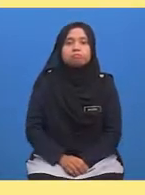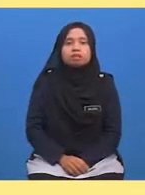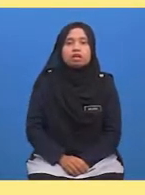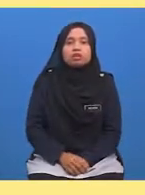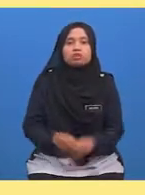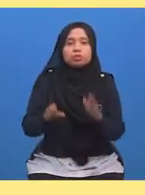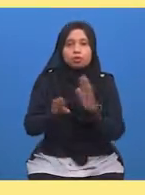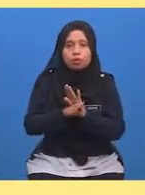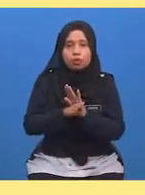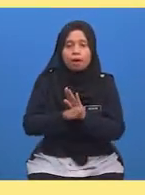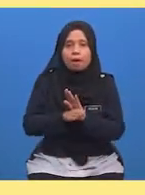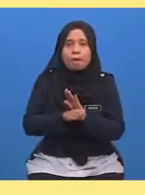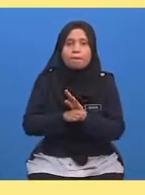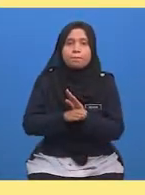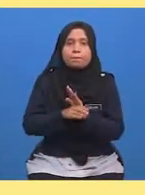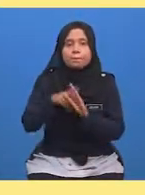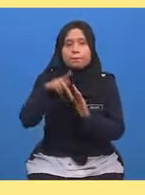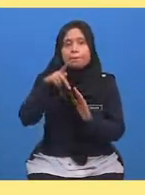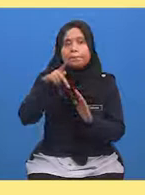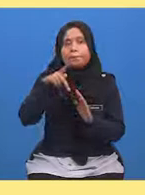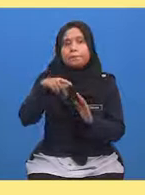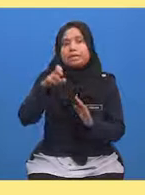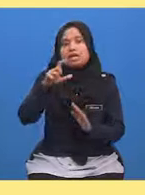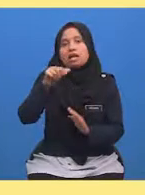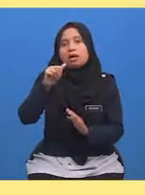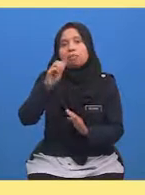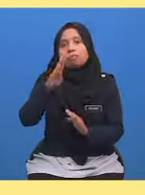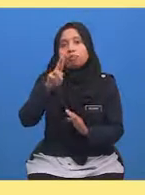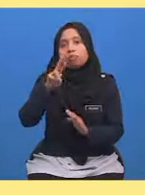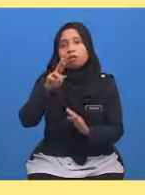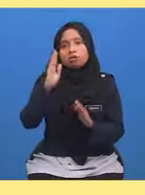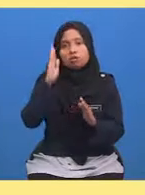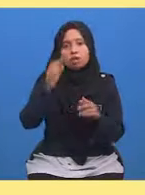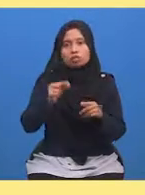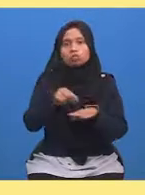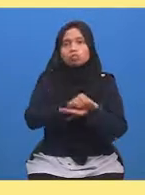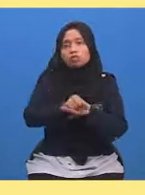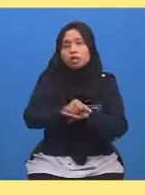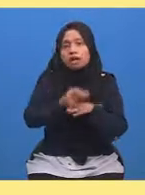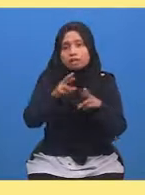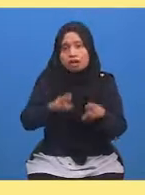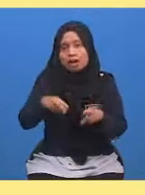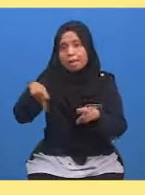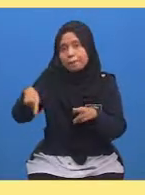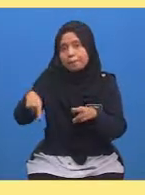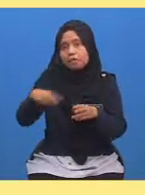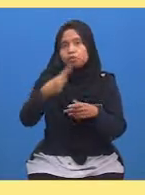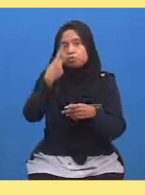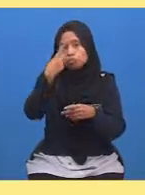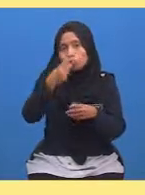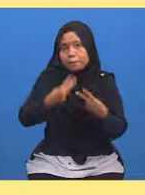mana pelabur akan menggunakan rancangan perniagaan bagi